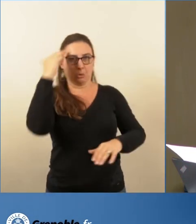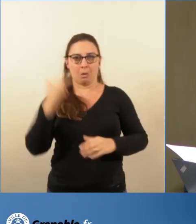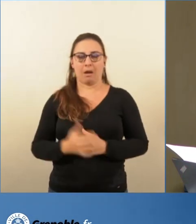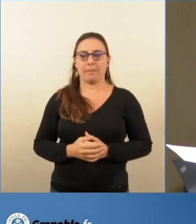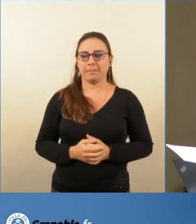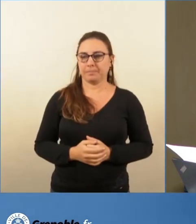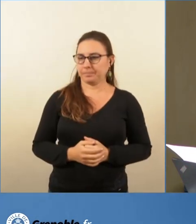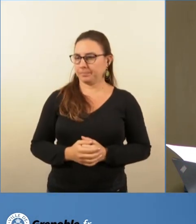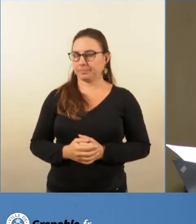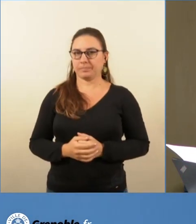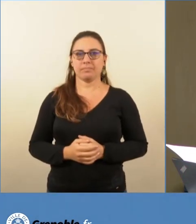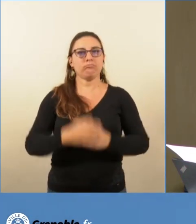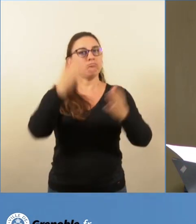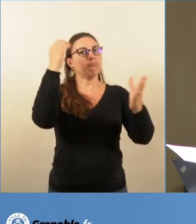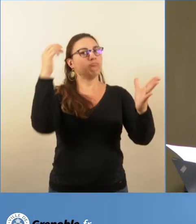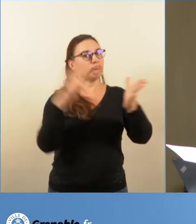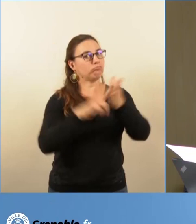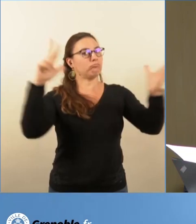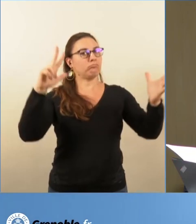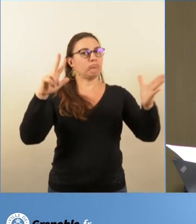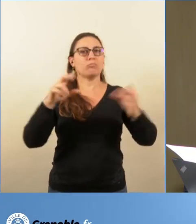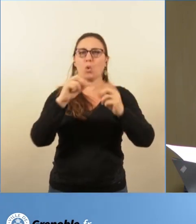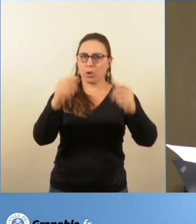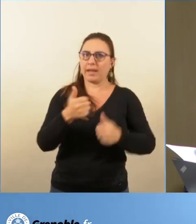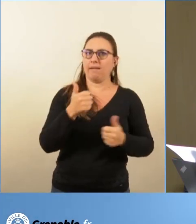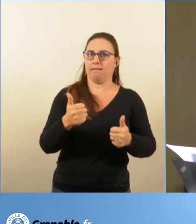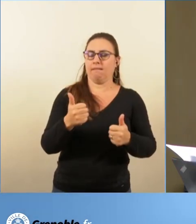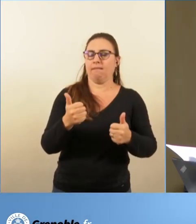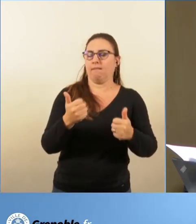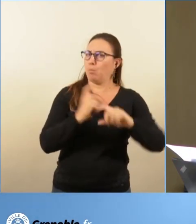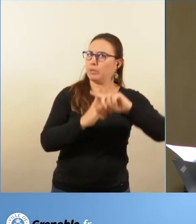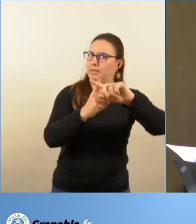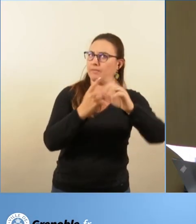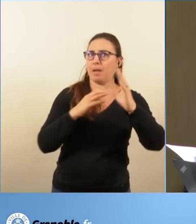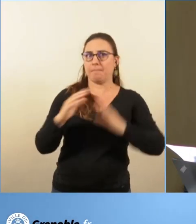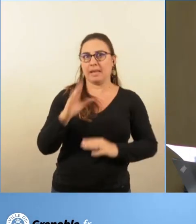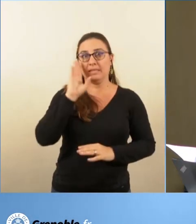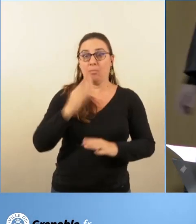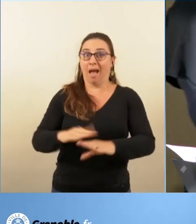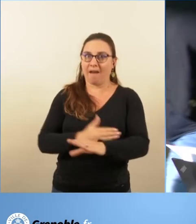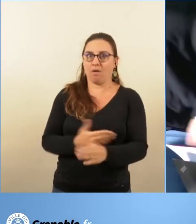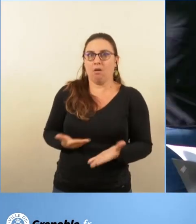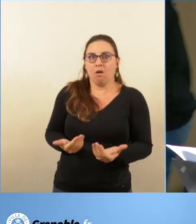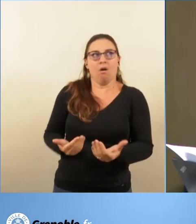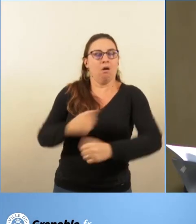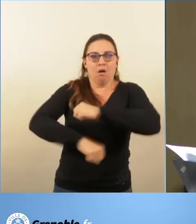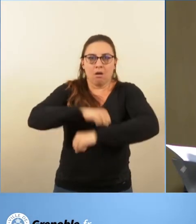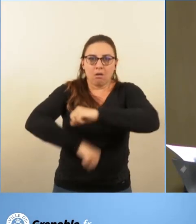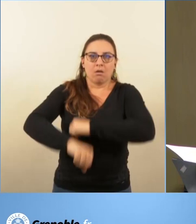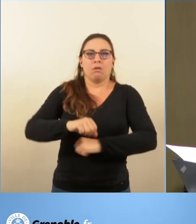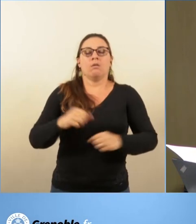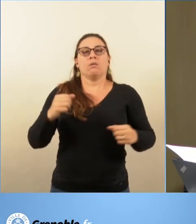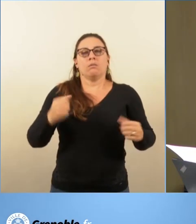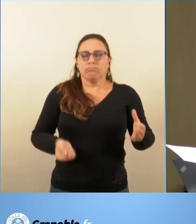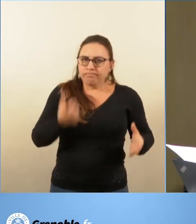donc classer l'hôtel de ville c'est bien mais sans attendre ce classement nous vous demandons de prendre rapidement